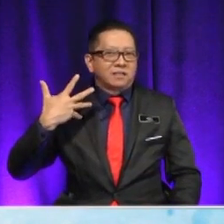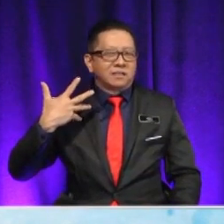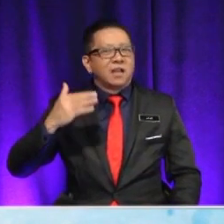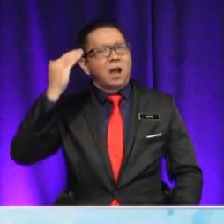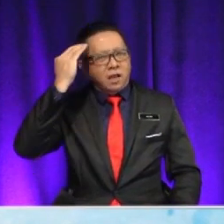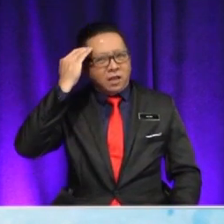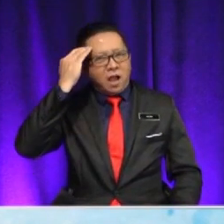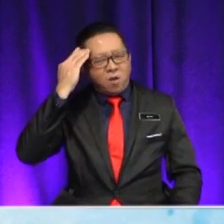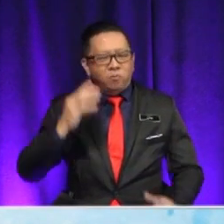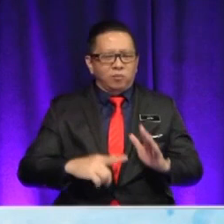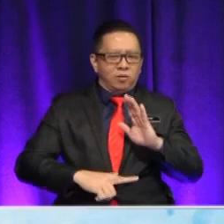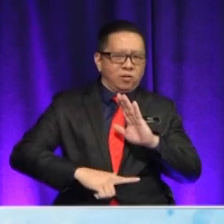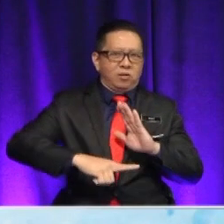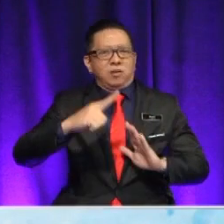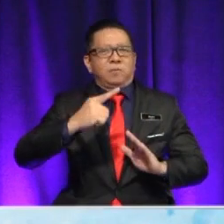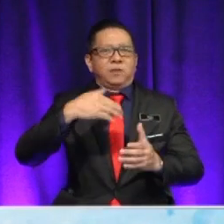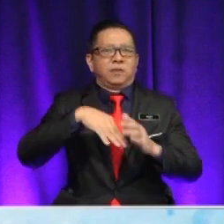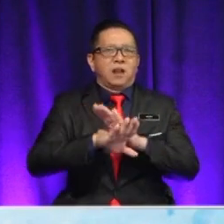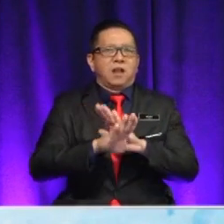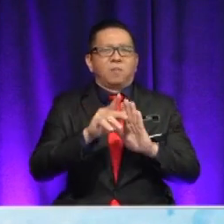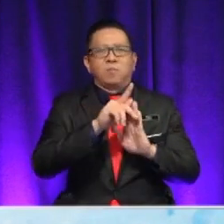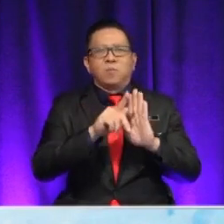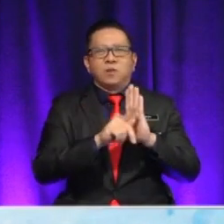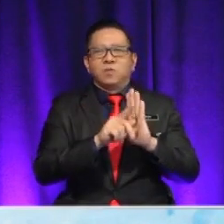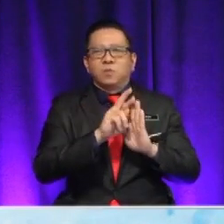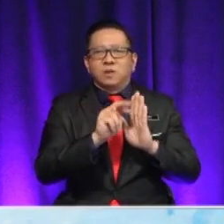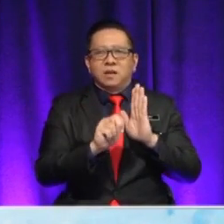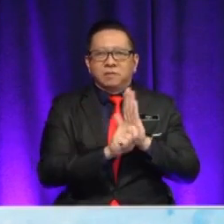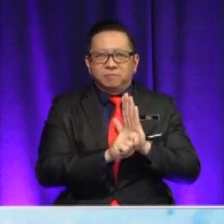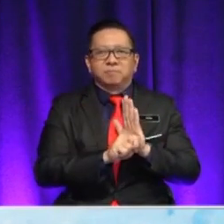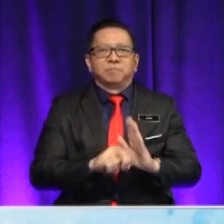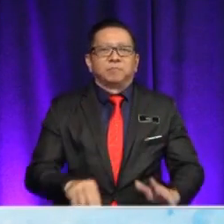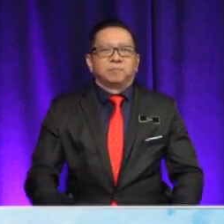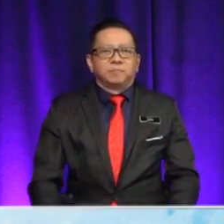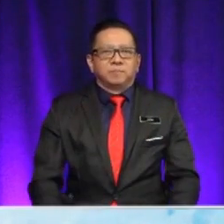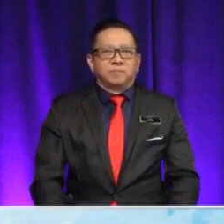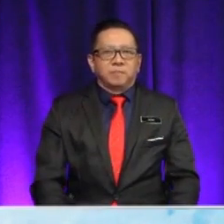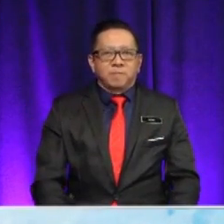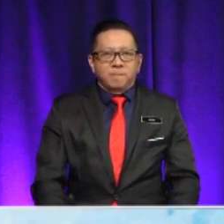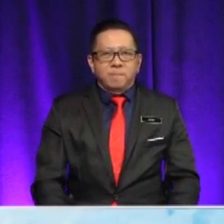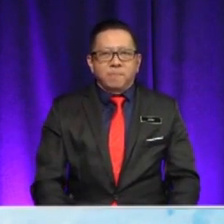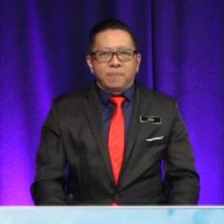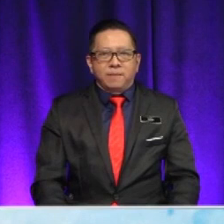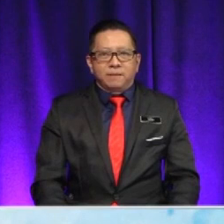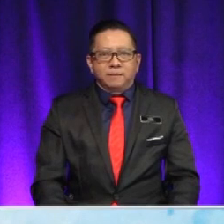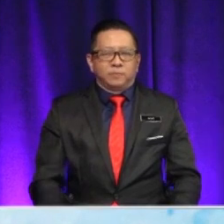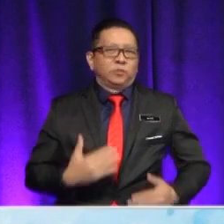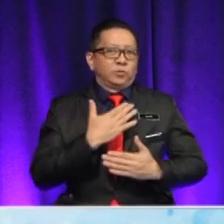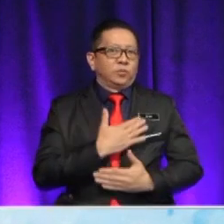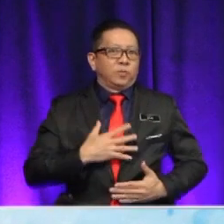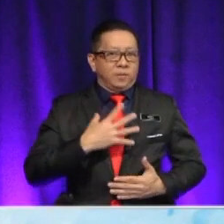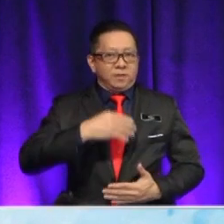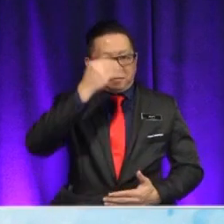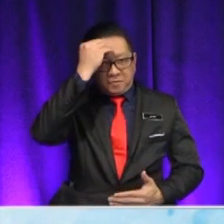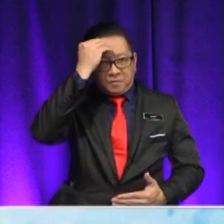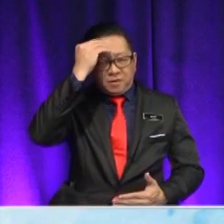negara dengan lebih jelas untuk mengamalkannya dalam kehidupan seharian. Okey, terima kasih. Seronok belajar dan